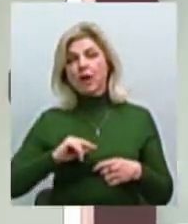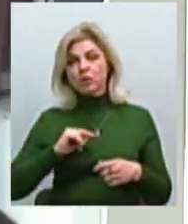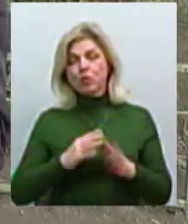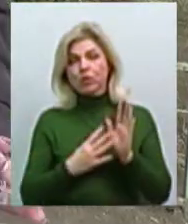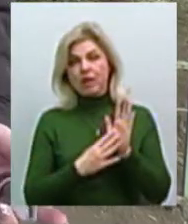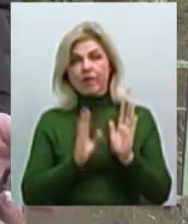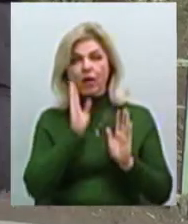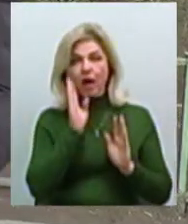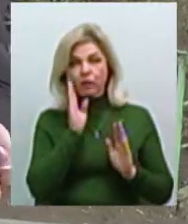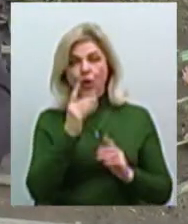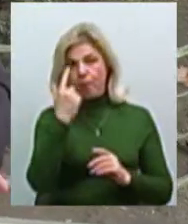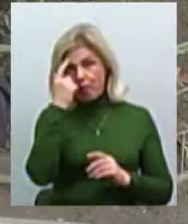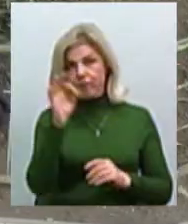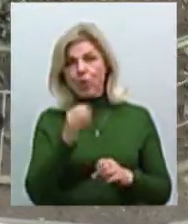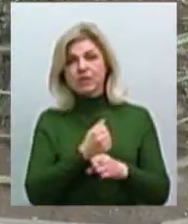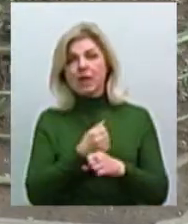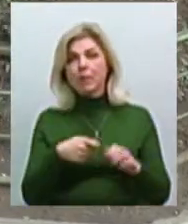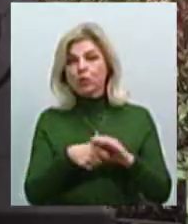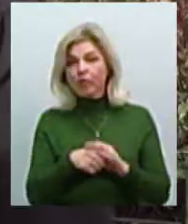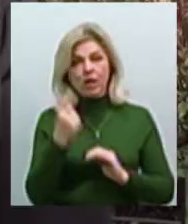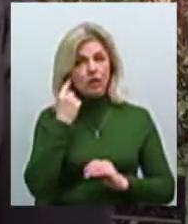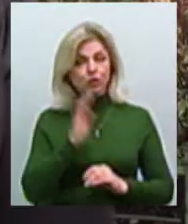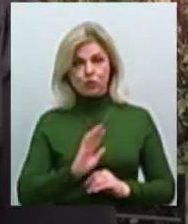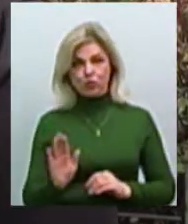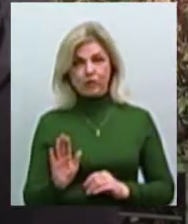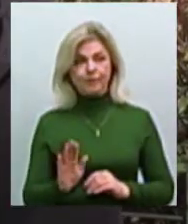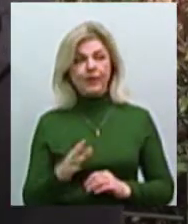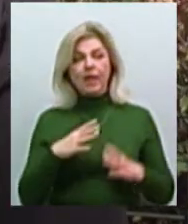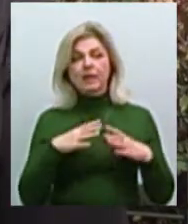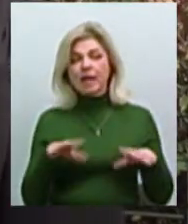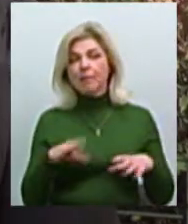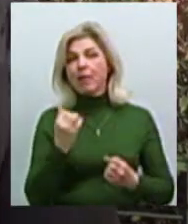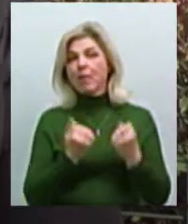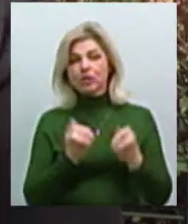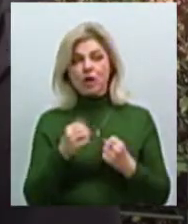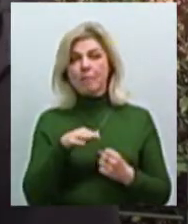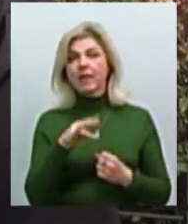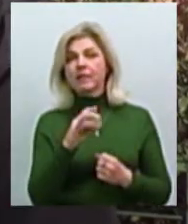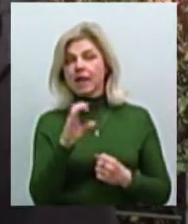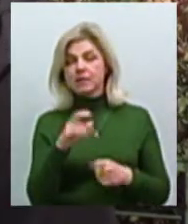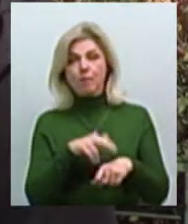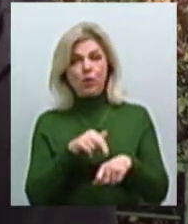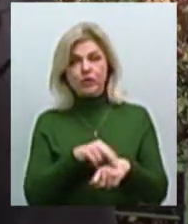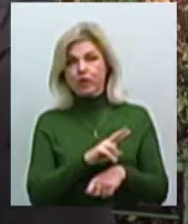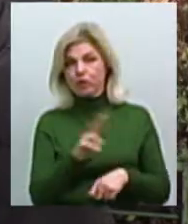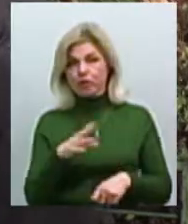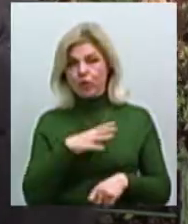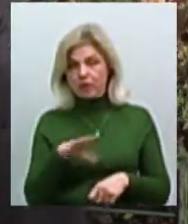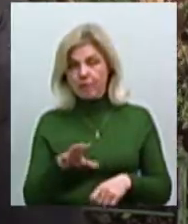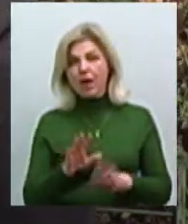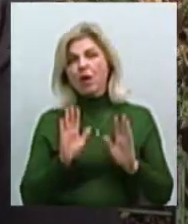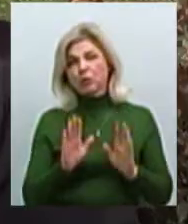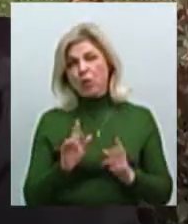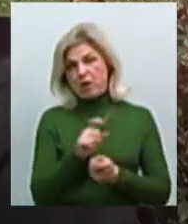години ранку. Повідомлень про замінування не чула. Не було ні машини МНС, ні поліцейських, нікого не було. Напевно, це лише